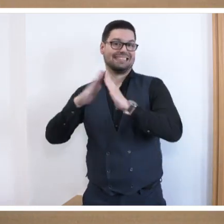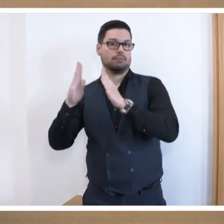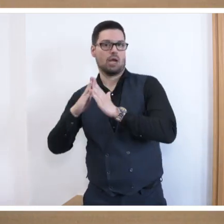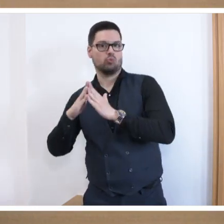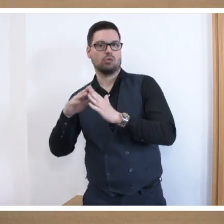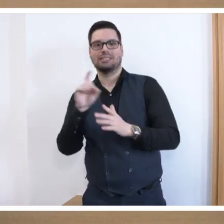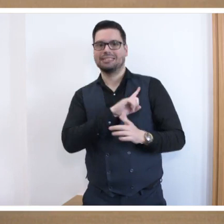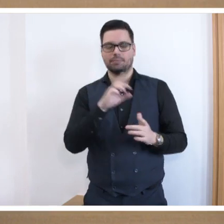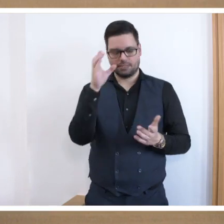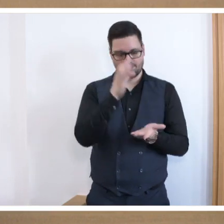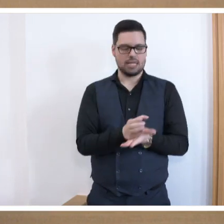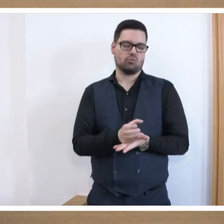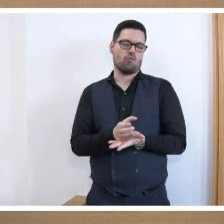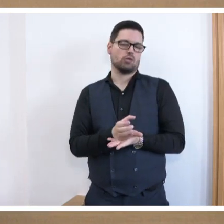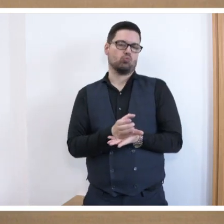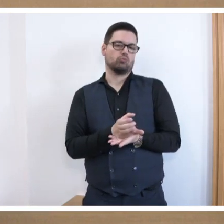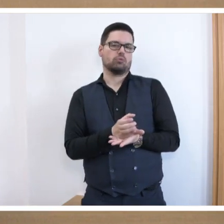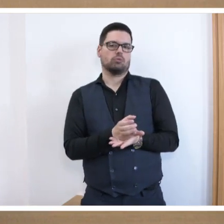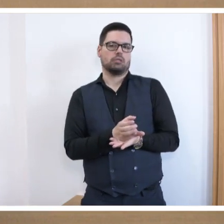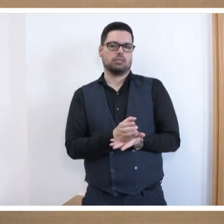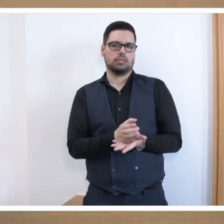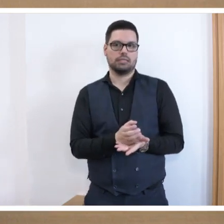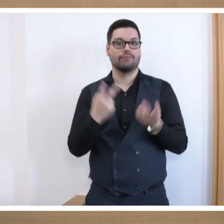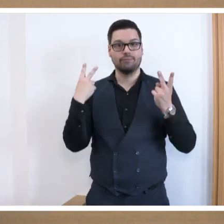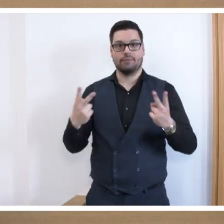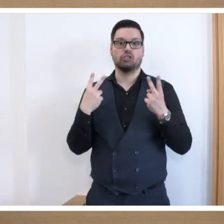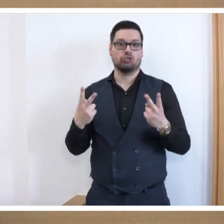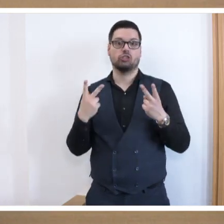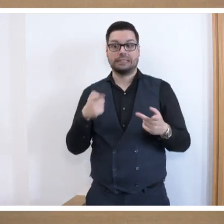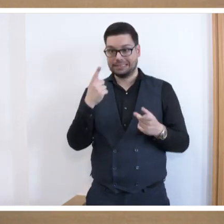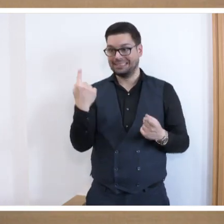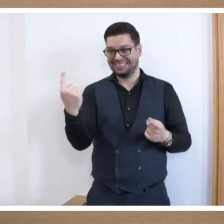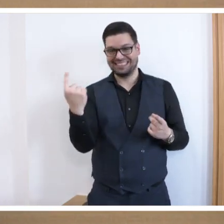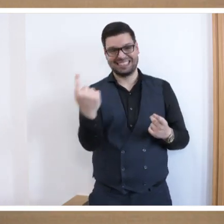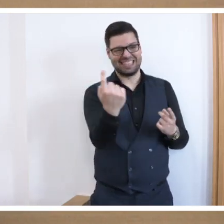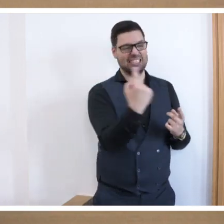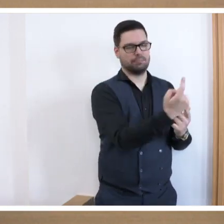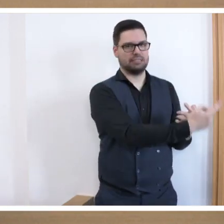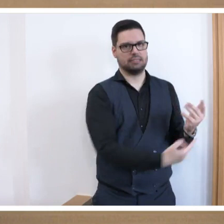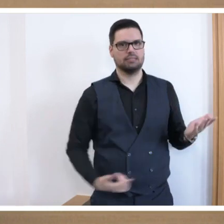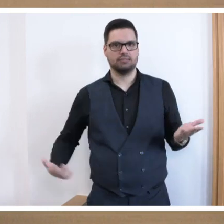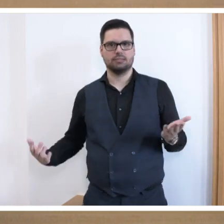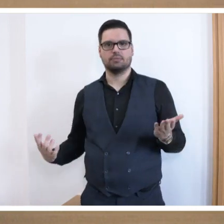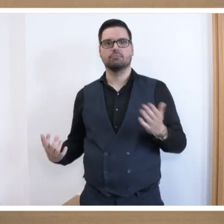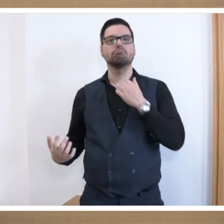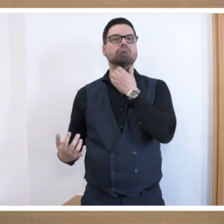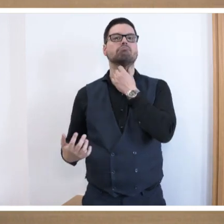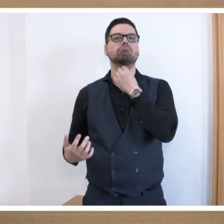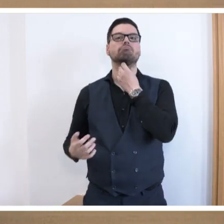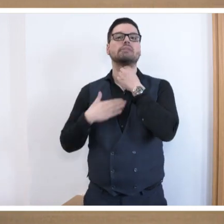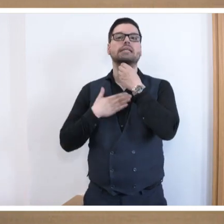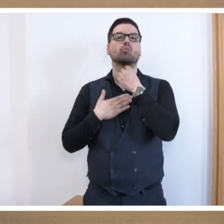die Eigenverantwortung ist bei diesem Thema auch ein Gut, wo wir jedem sagen, ihr könnt einiges selber tun. Was ist an